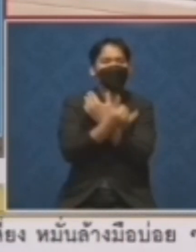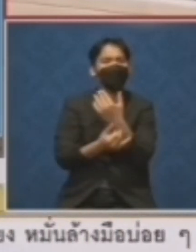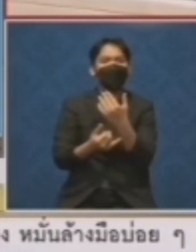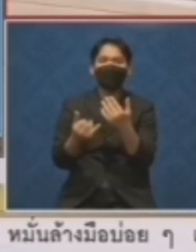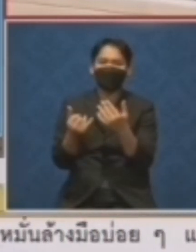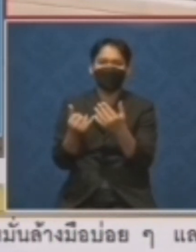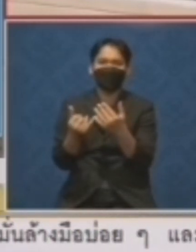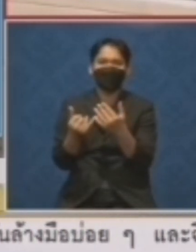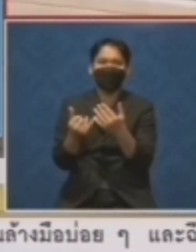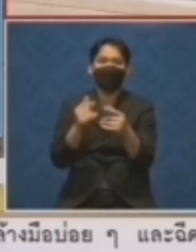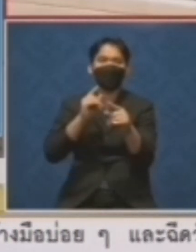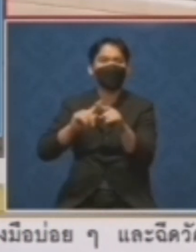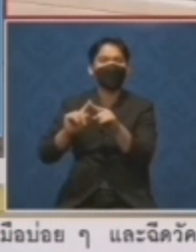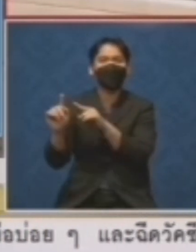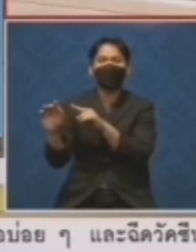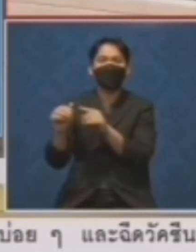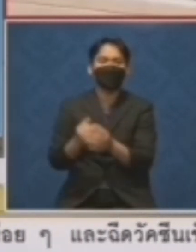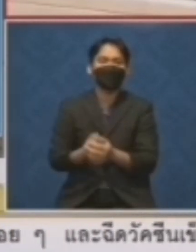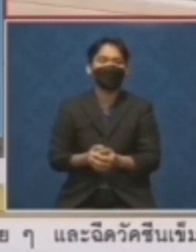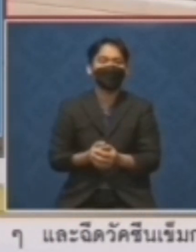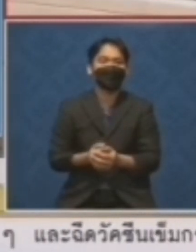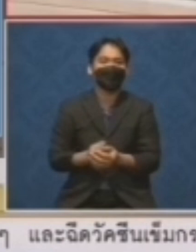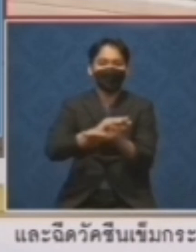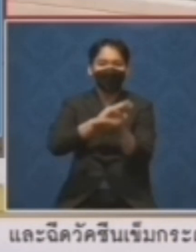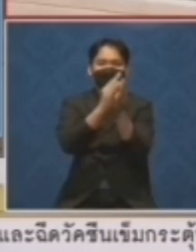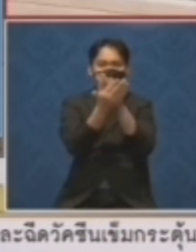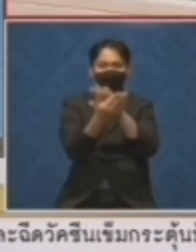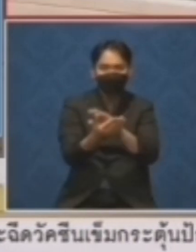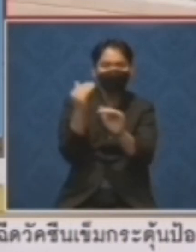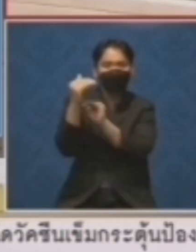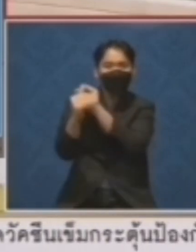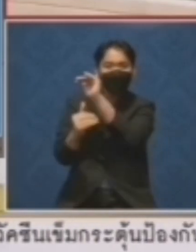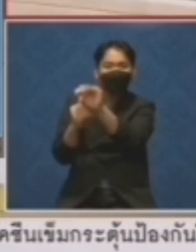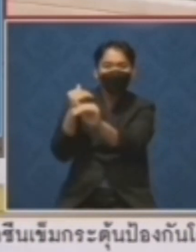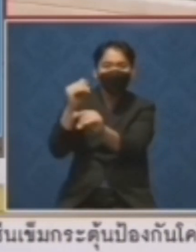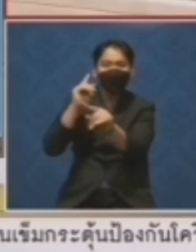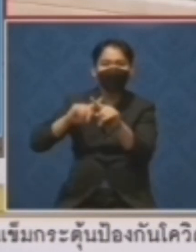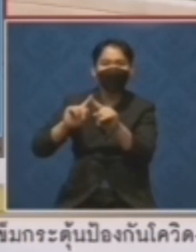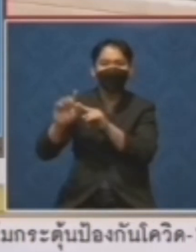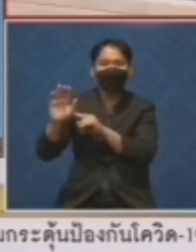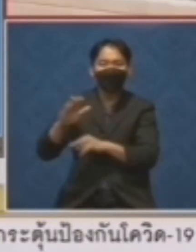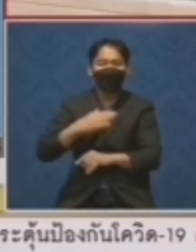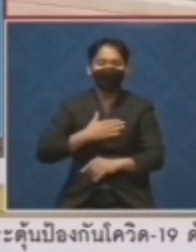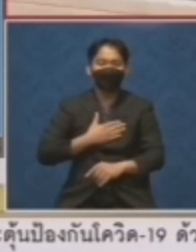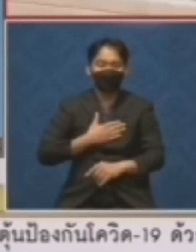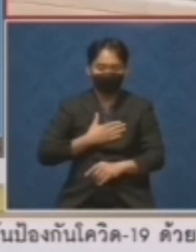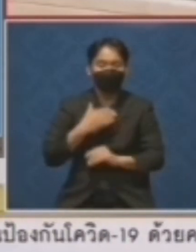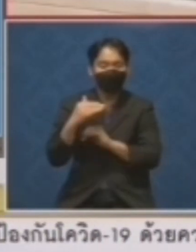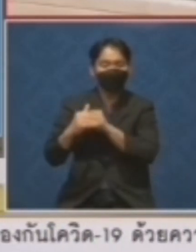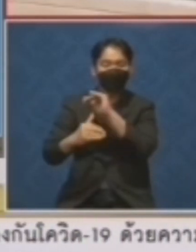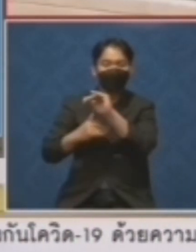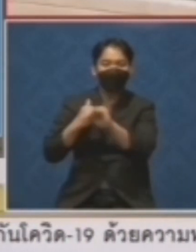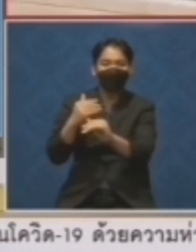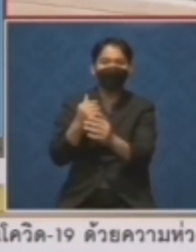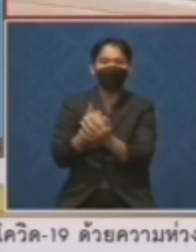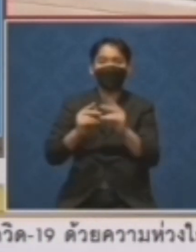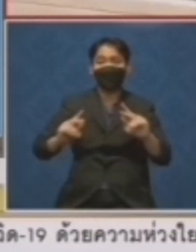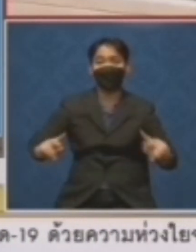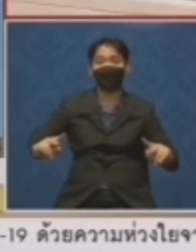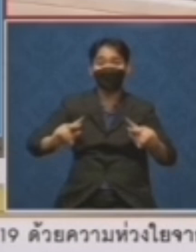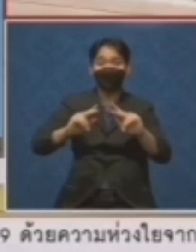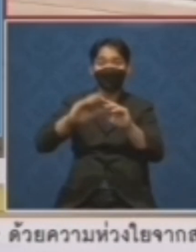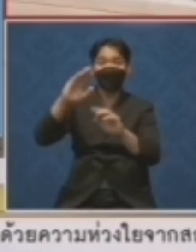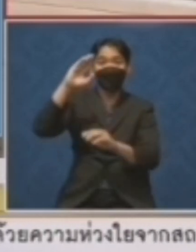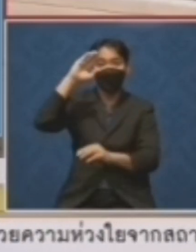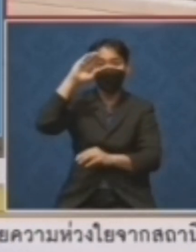มีการเปลี่ยนมีการพัฒนาขีดความสามารถของตนเองอย่างต่อเนื่องกระทรวงกลาโหมเองก็มีความจำ